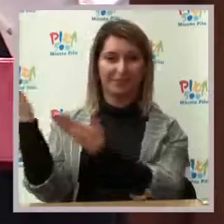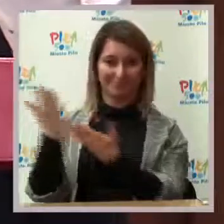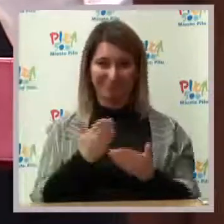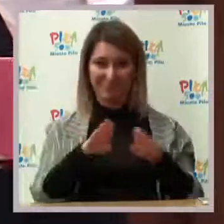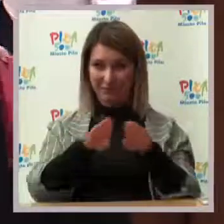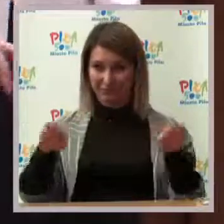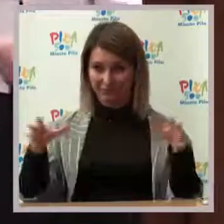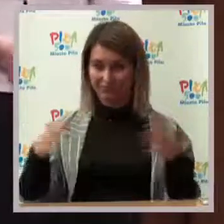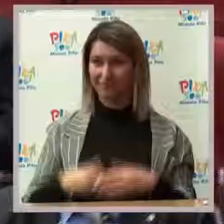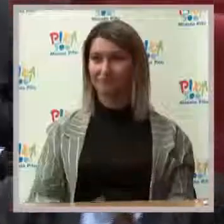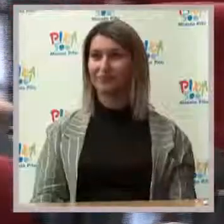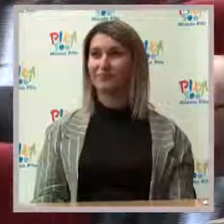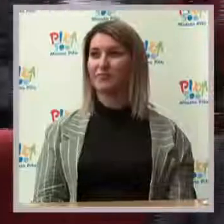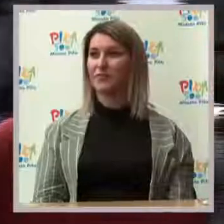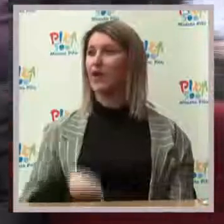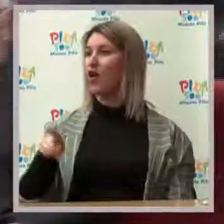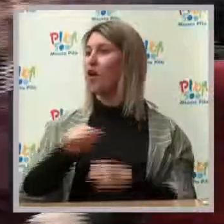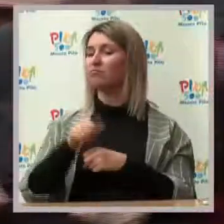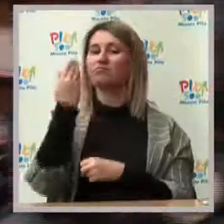panie dyrektorze. Bez niego